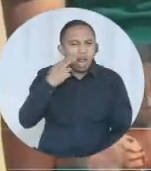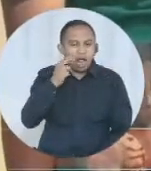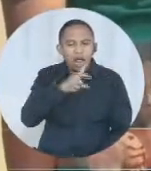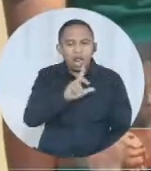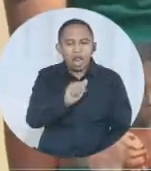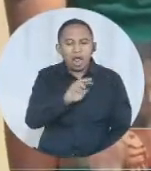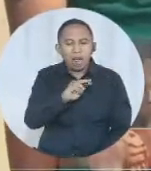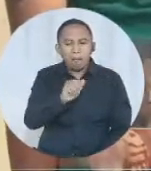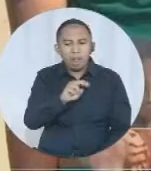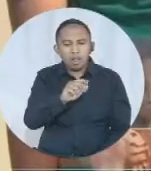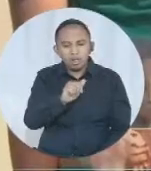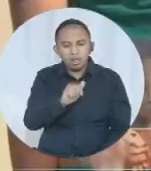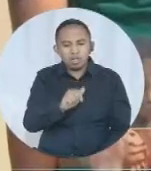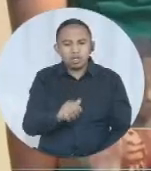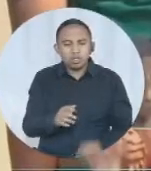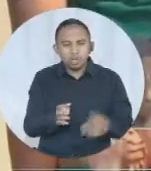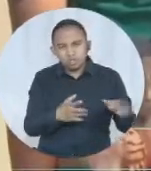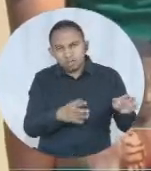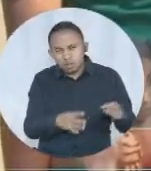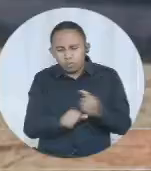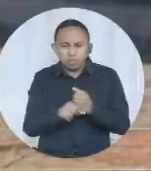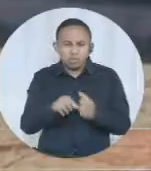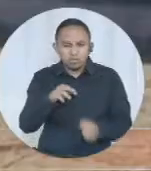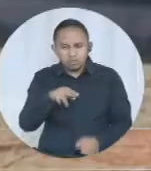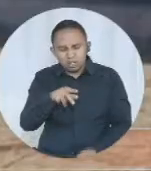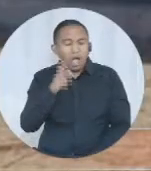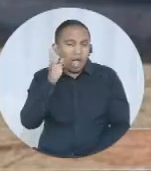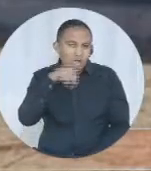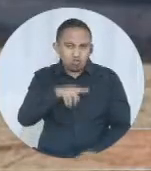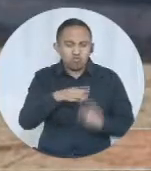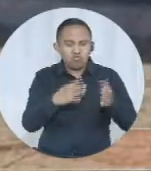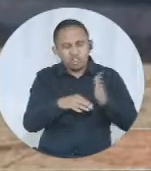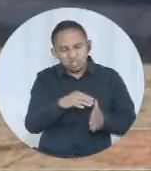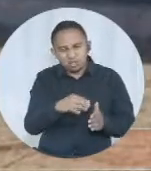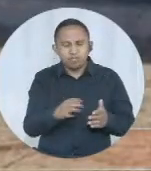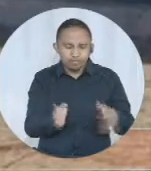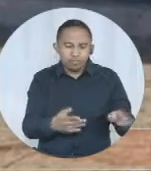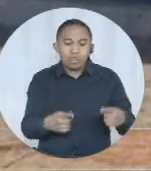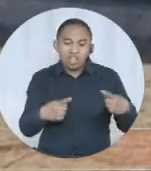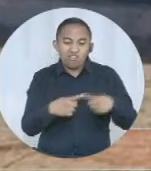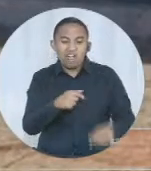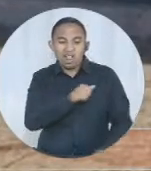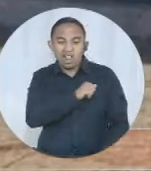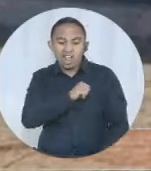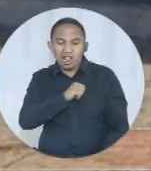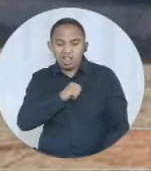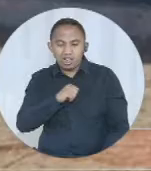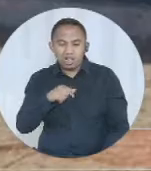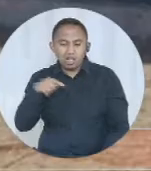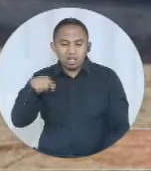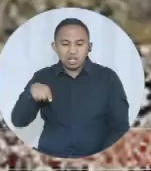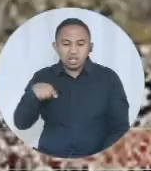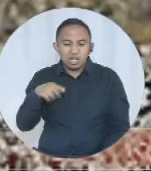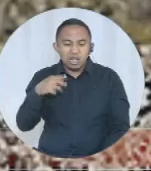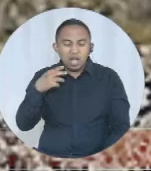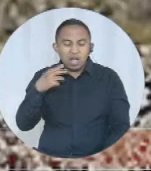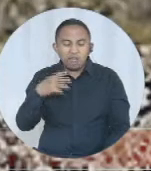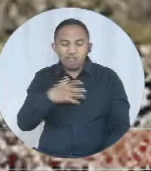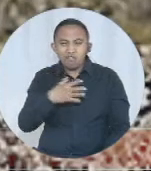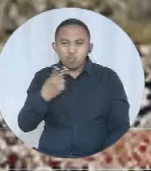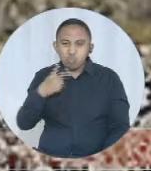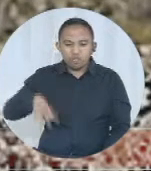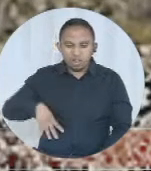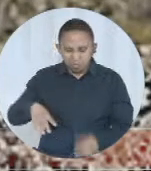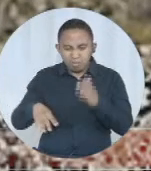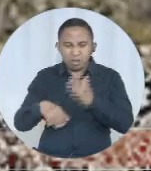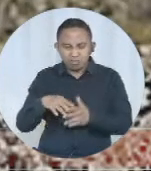sotry fasagny raha misy ty. Niova ny tantara taty aoriana rehefa tsy teo intsony la misy amin'ny lamana namoaka